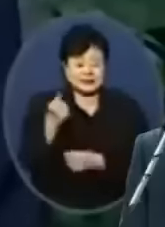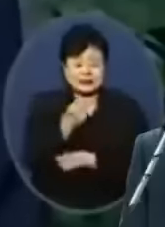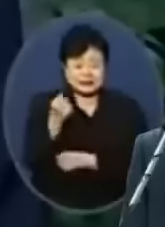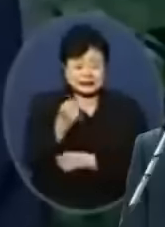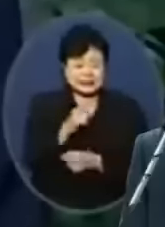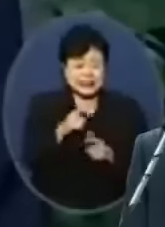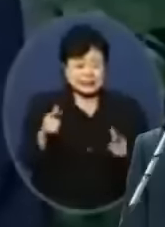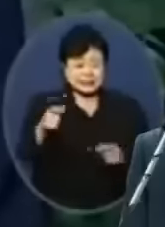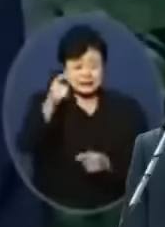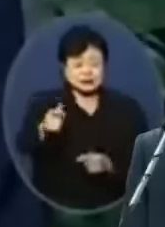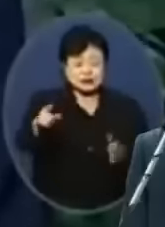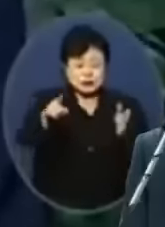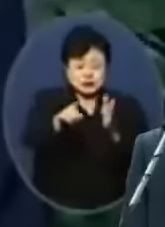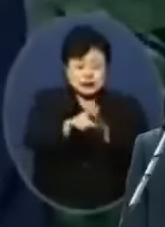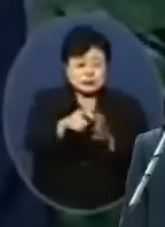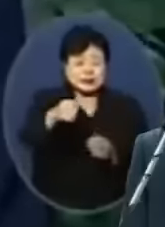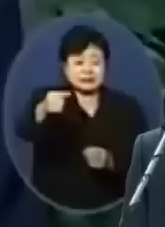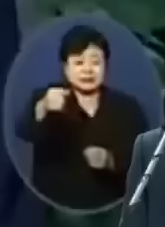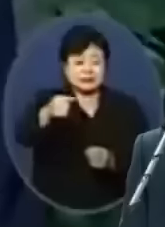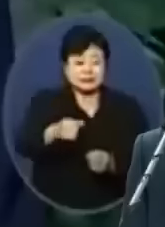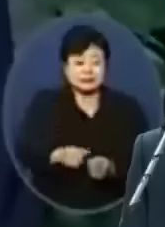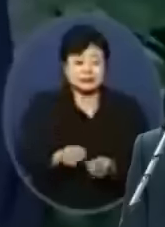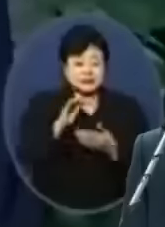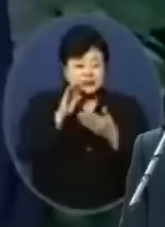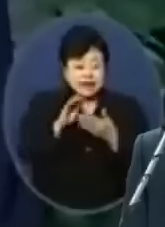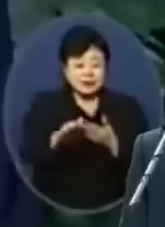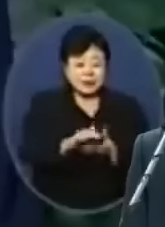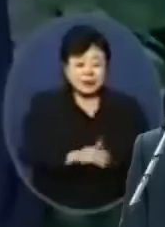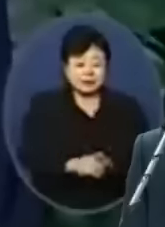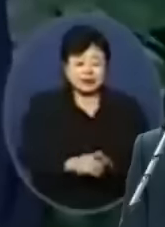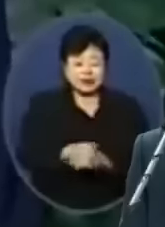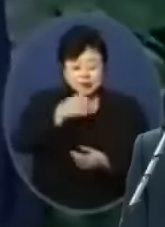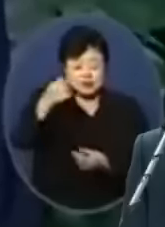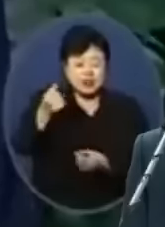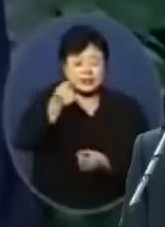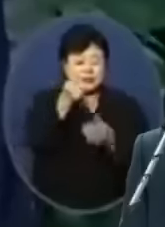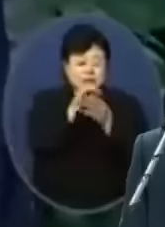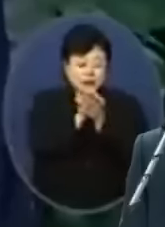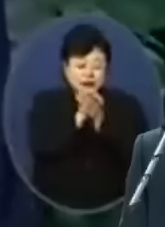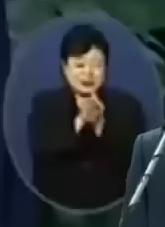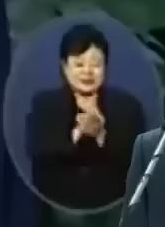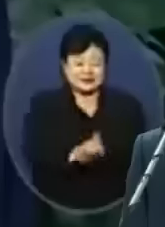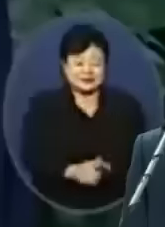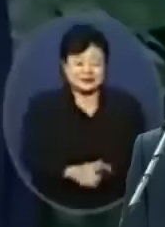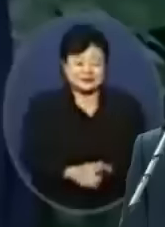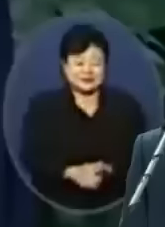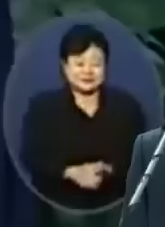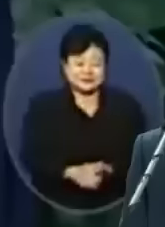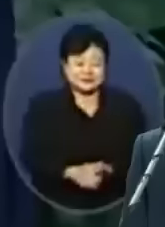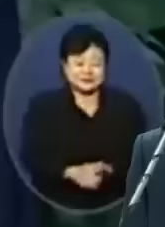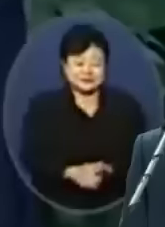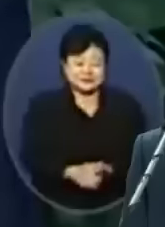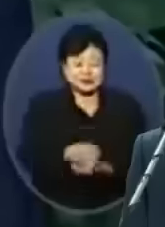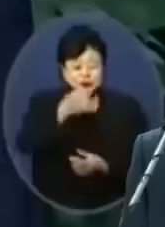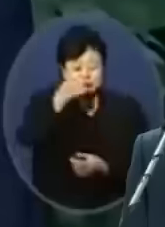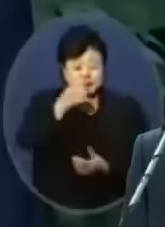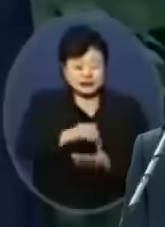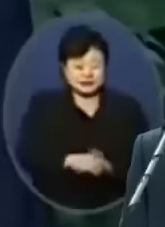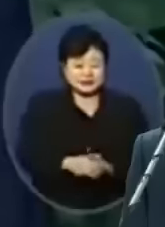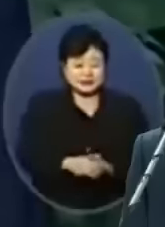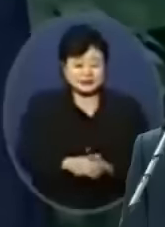흔들리지 않는 굳은 마음을 가지고 그 다음에 꿈을 가지고 기도해야 되는 것입니다. 꿈이라는